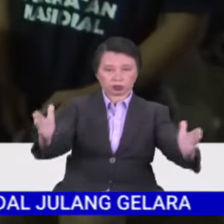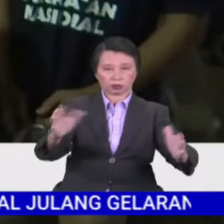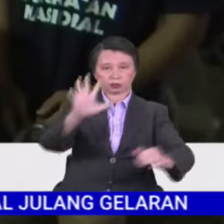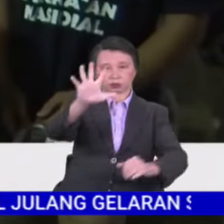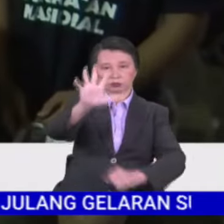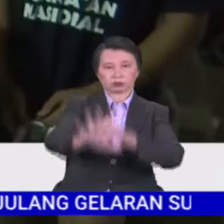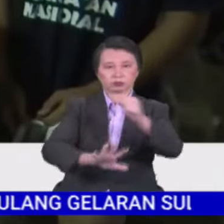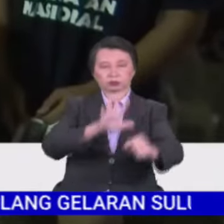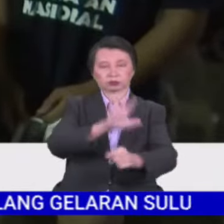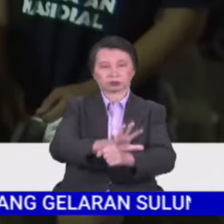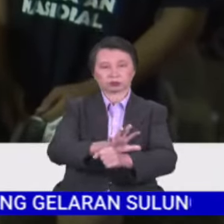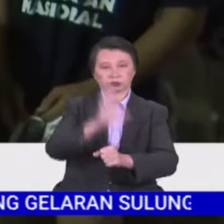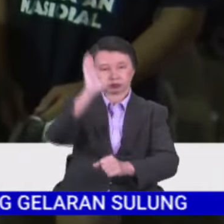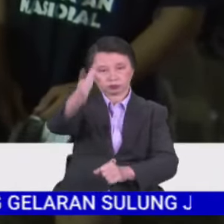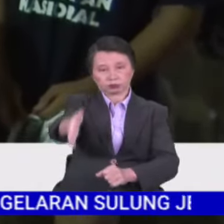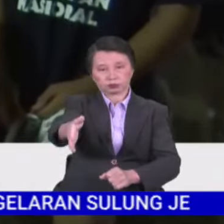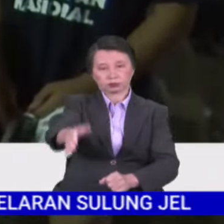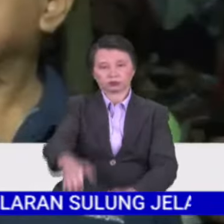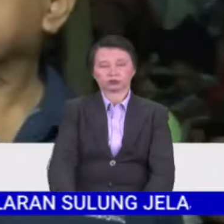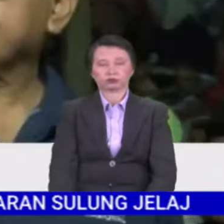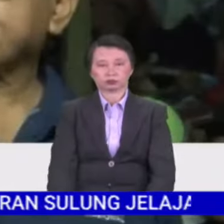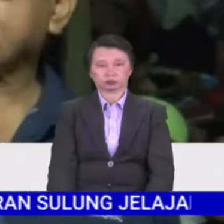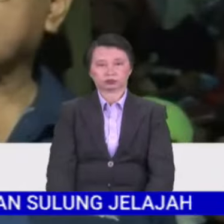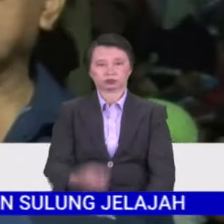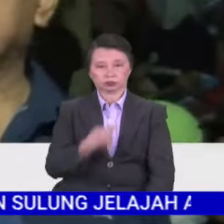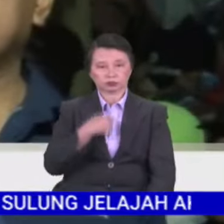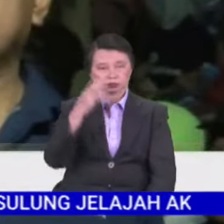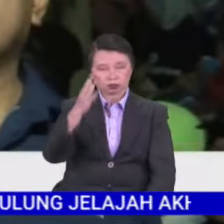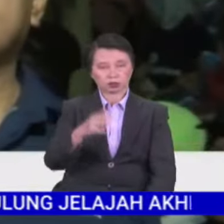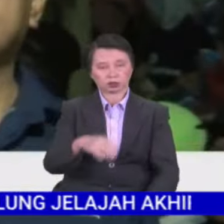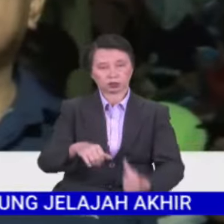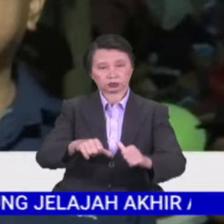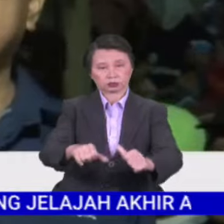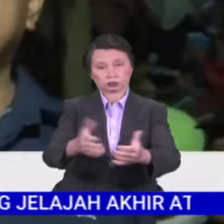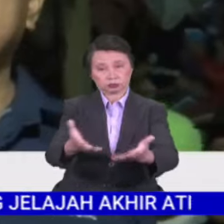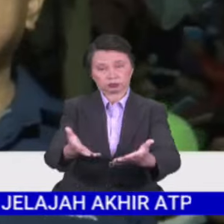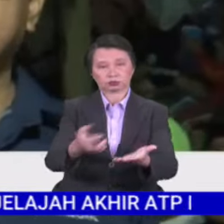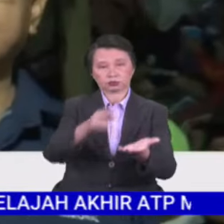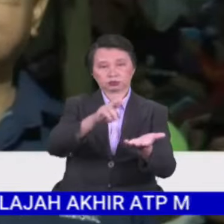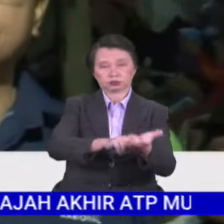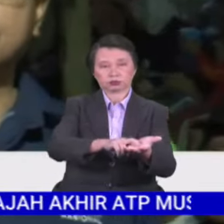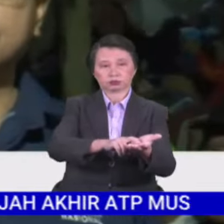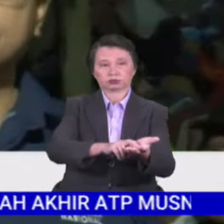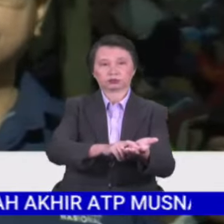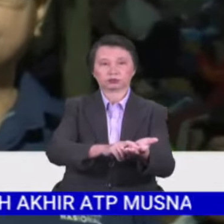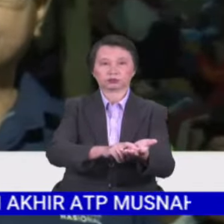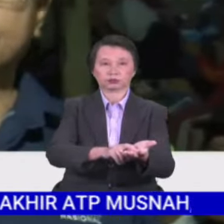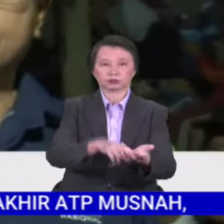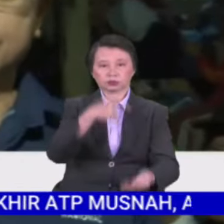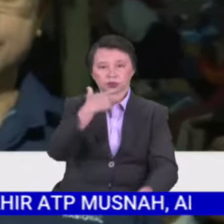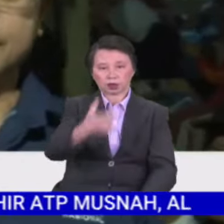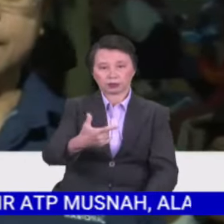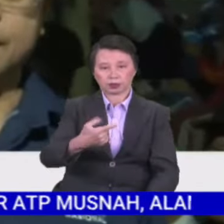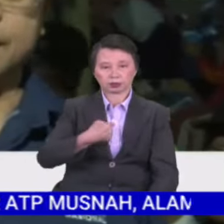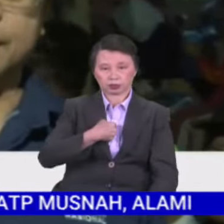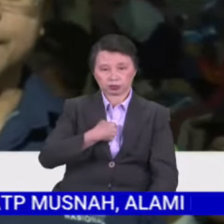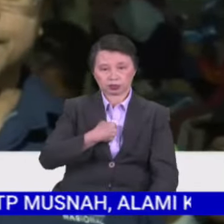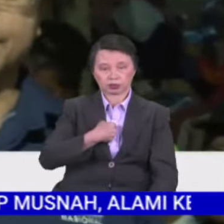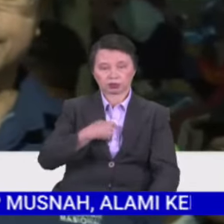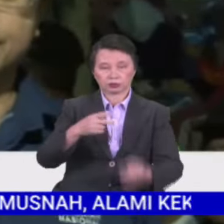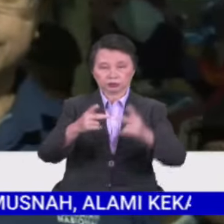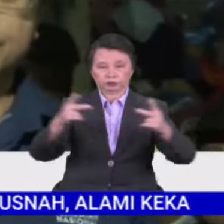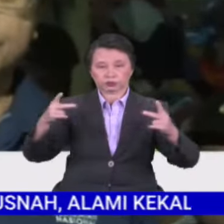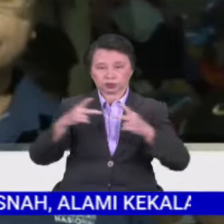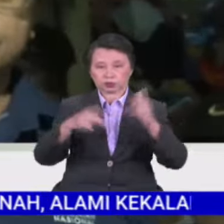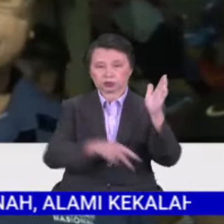5 tahun akan datang. Saya akan terus sandarkan kepada rekod lama saya di